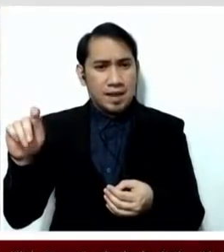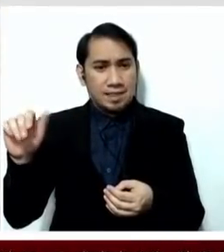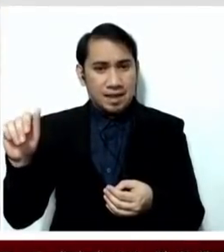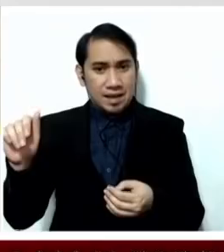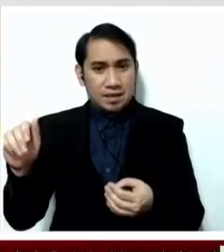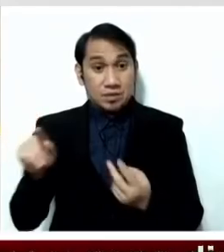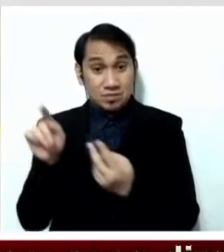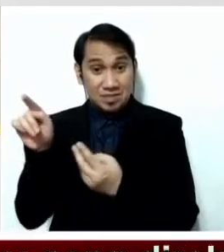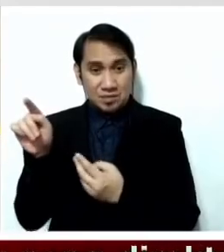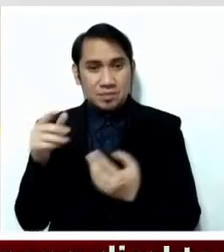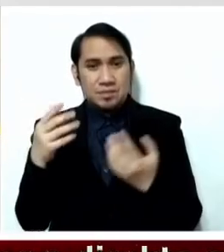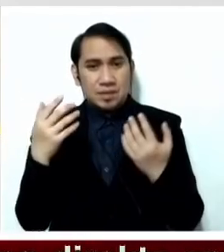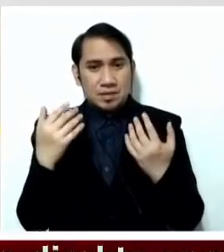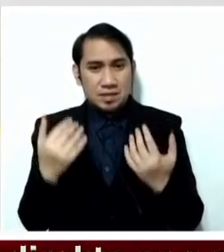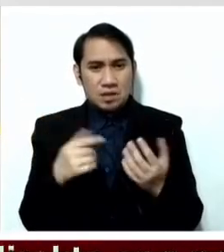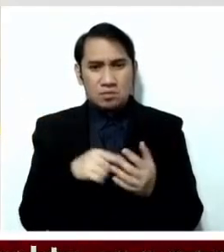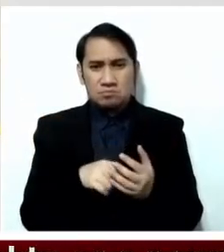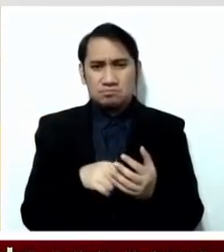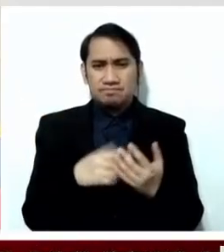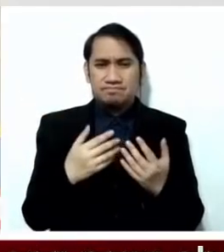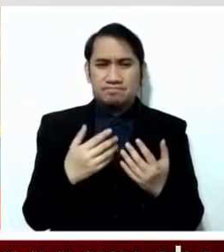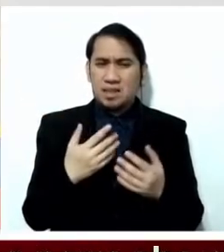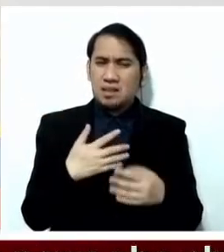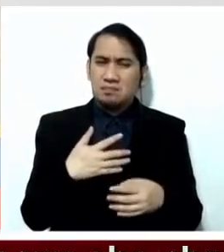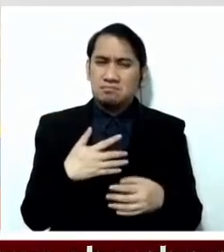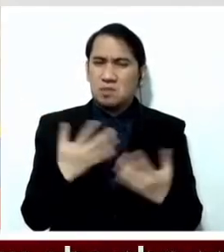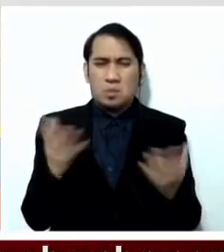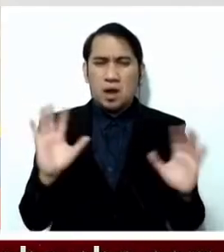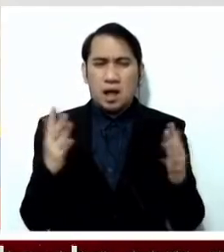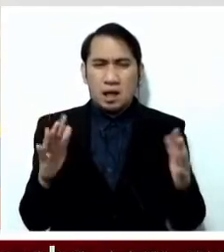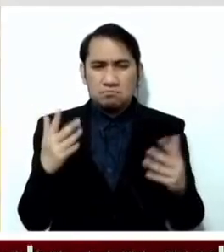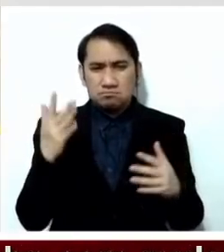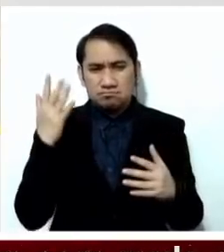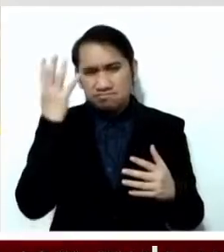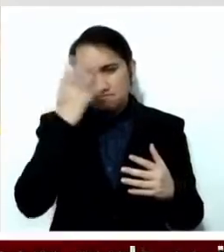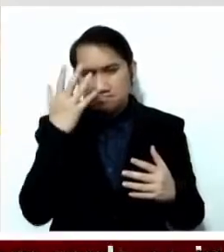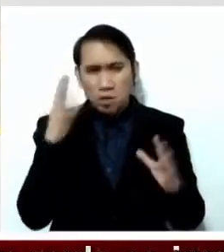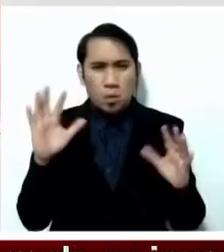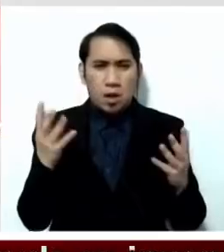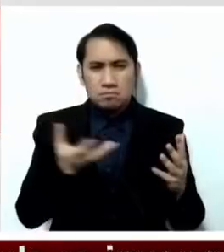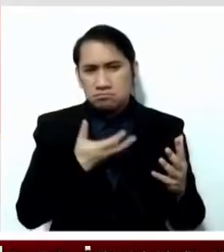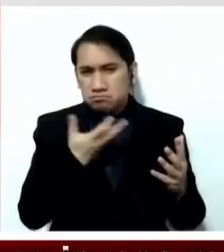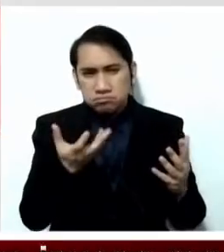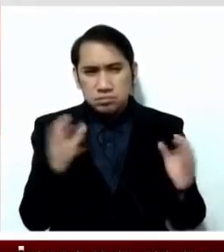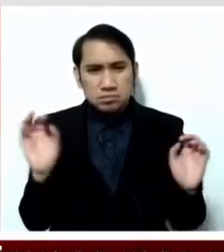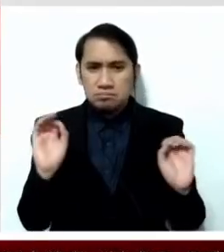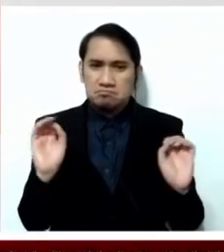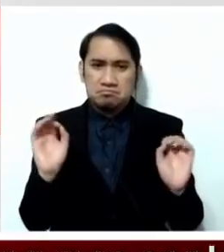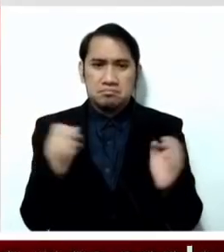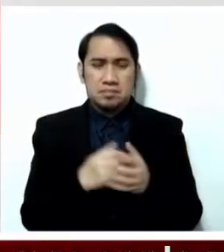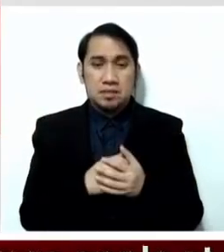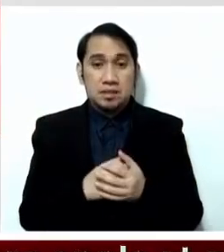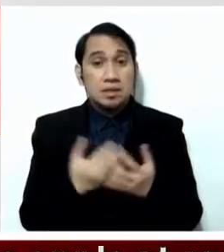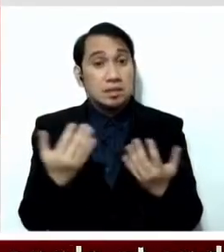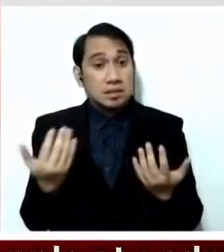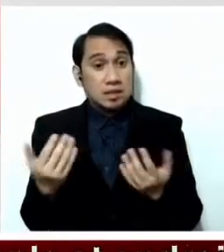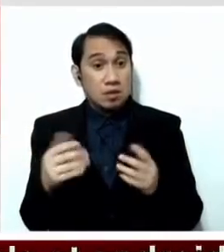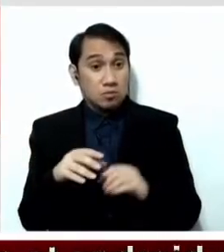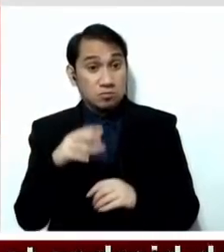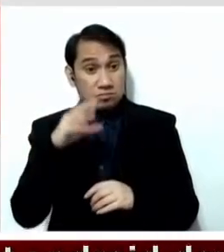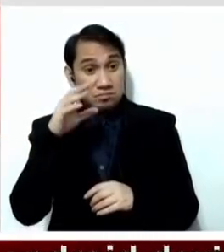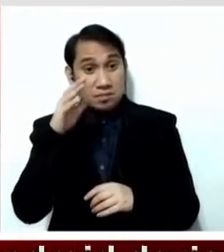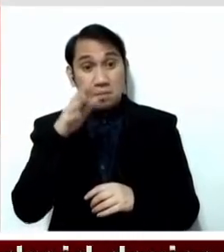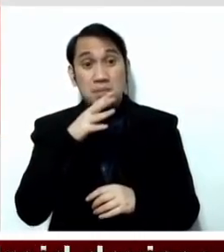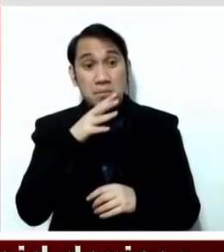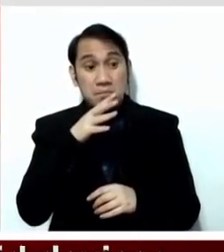Rico. Wala naman po ako naramdaman na nahilo ko, nagsuka ako, wala naman pong ganun. Ang 57 years old na nanay